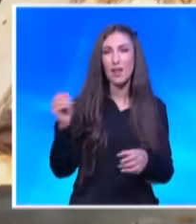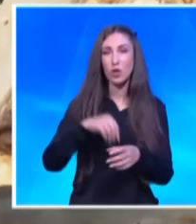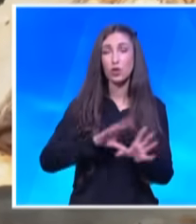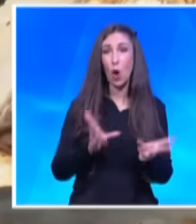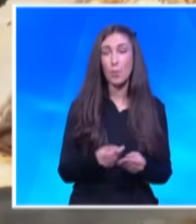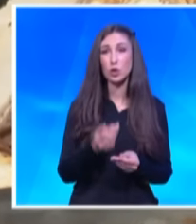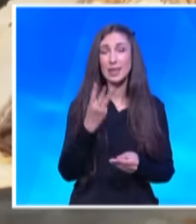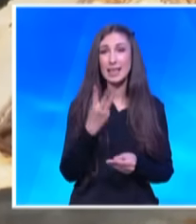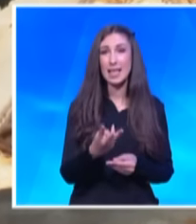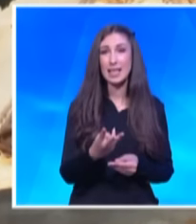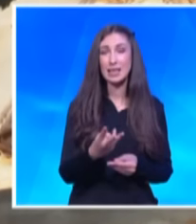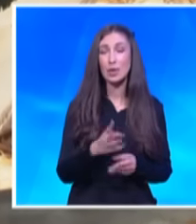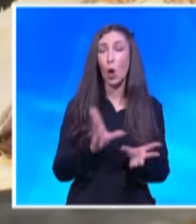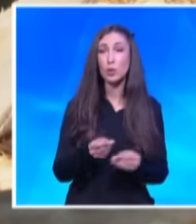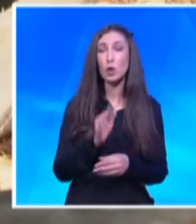общо